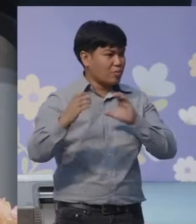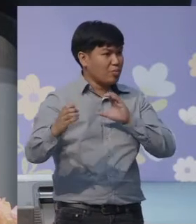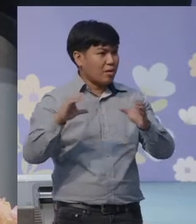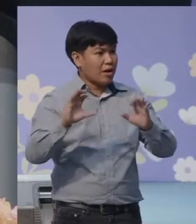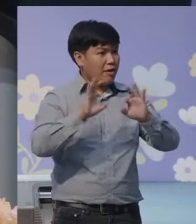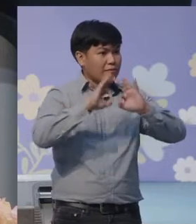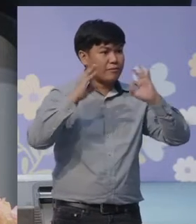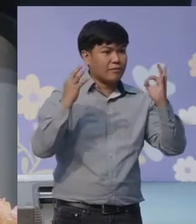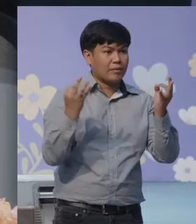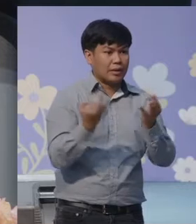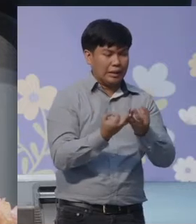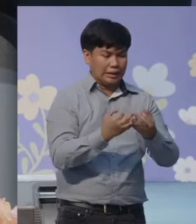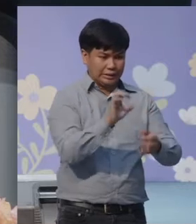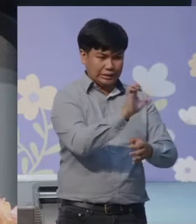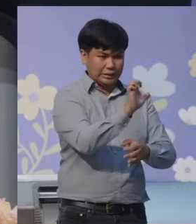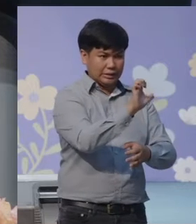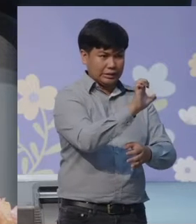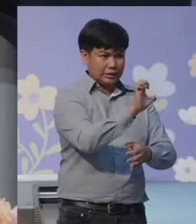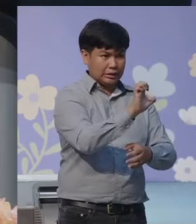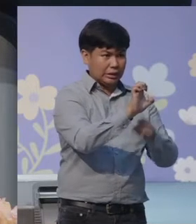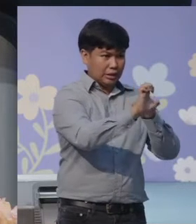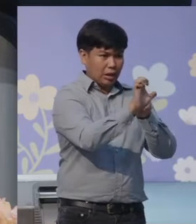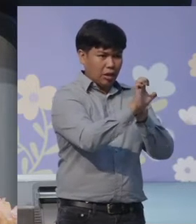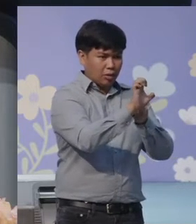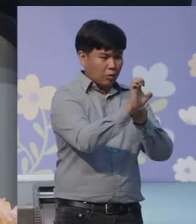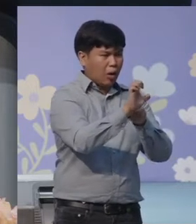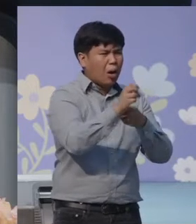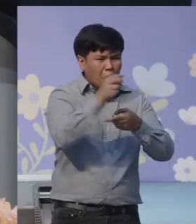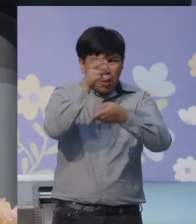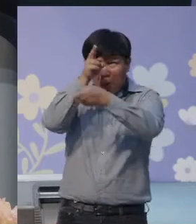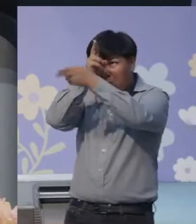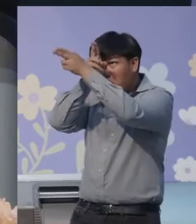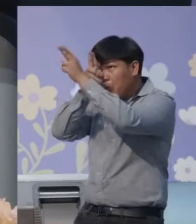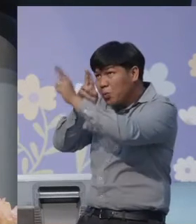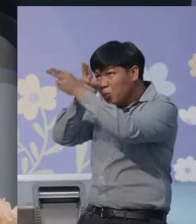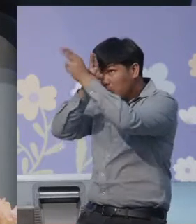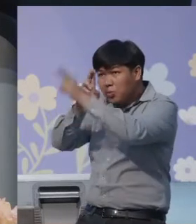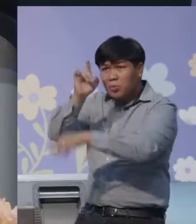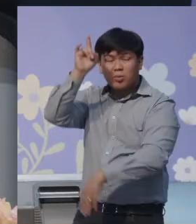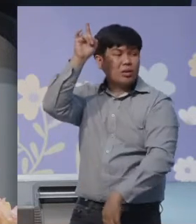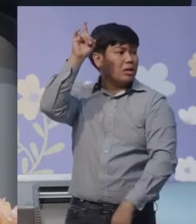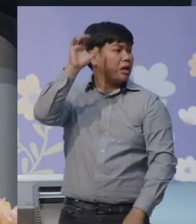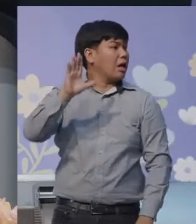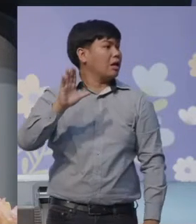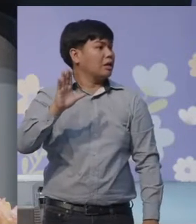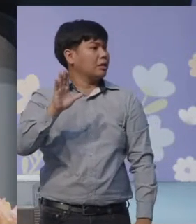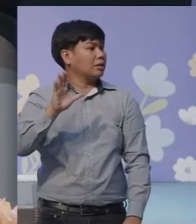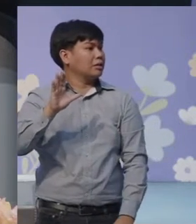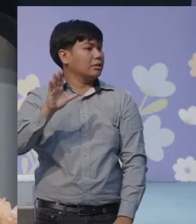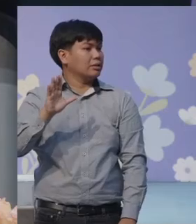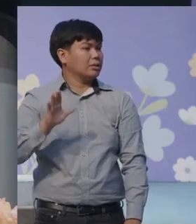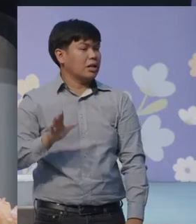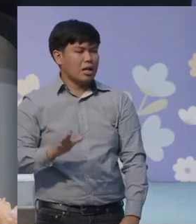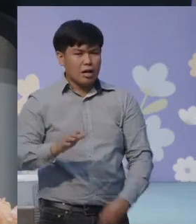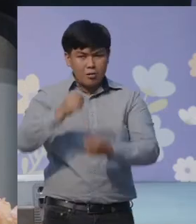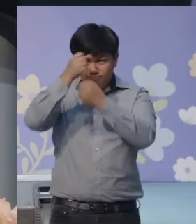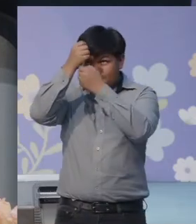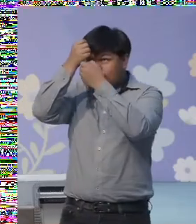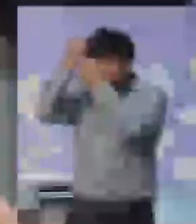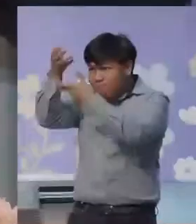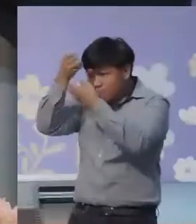pamilya ni Elkanah na sumusunod naman doon sa mga dapat nilang gawin. No? At ito nga yung sinasabi